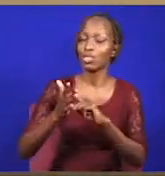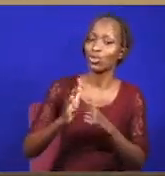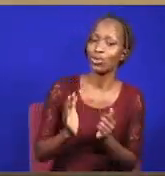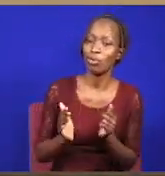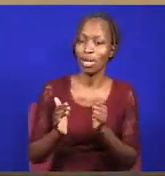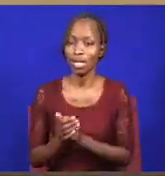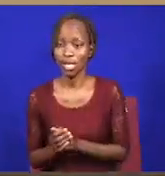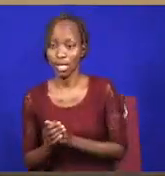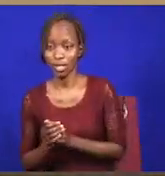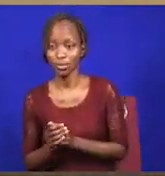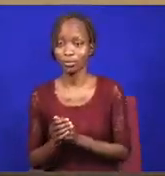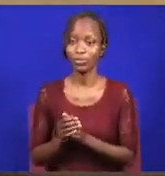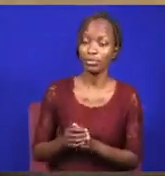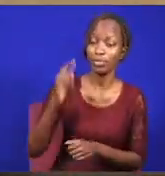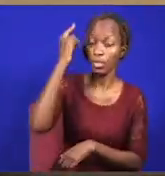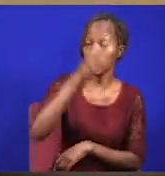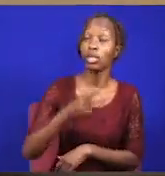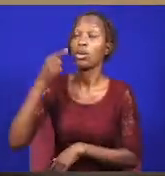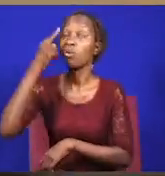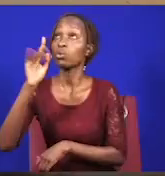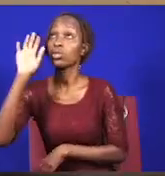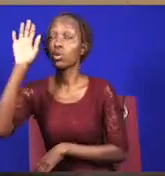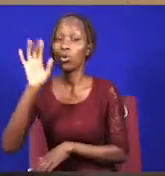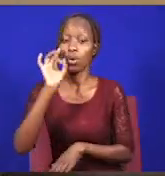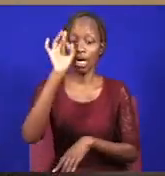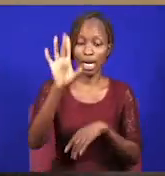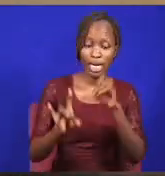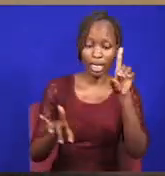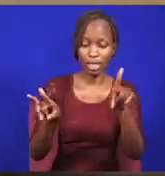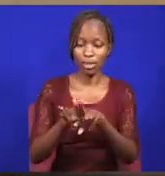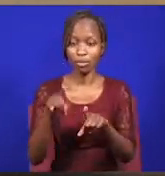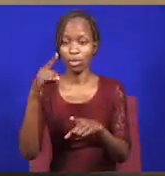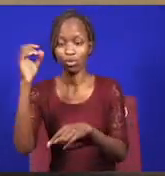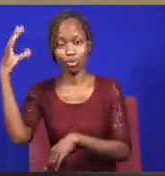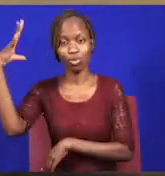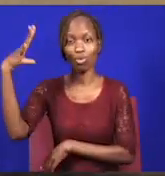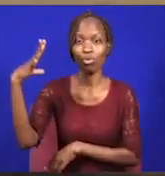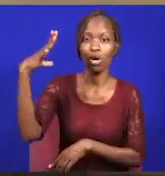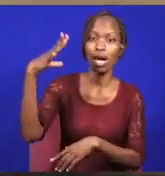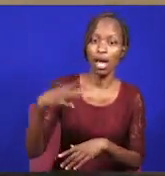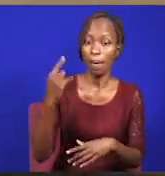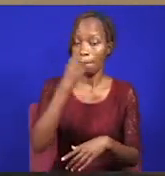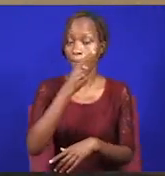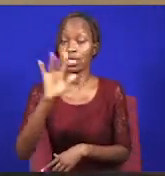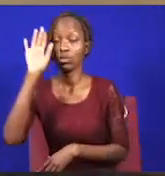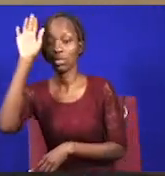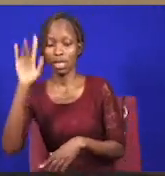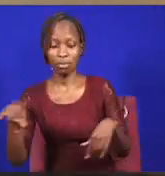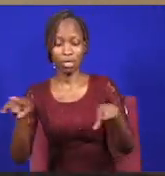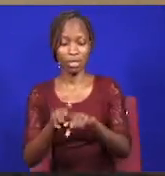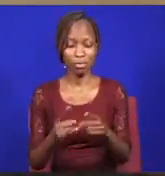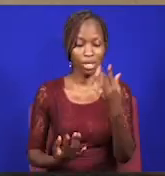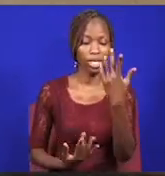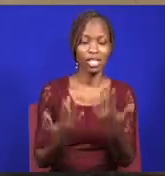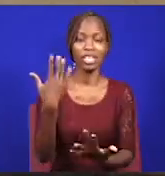misumari. Uso, uso wang'ara kama jua. Macho kama